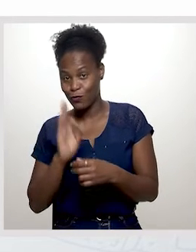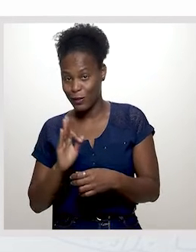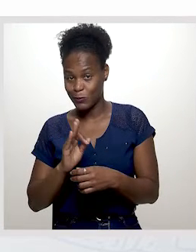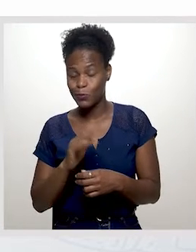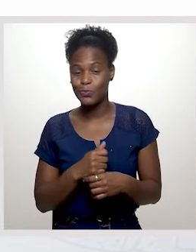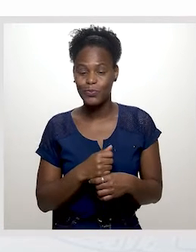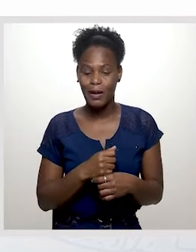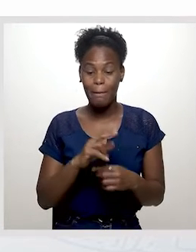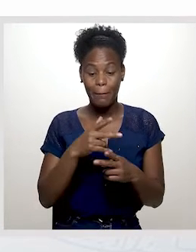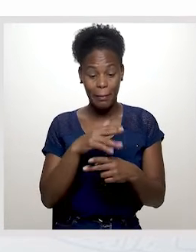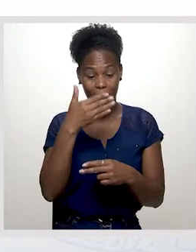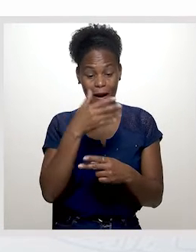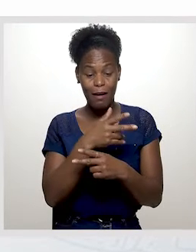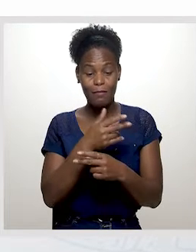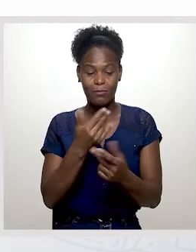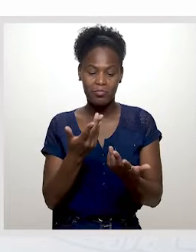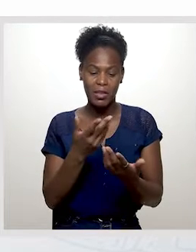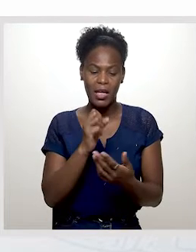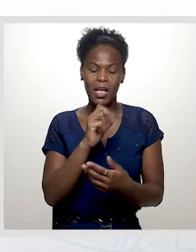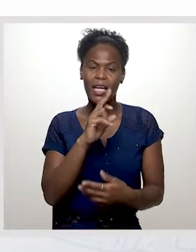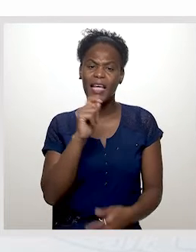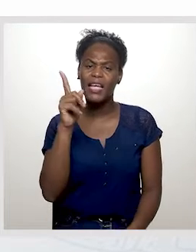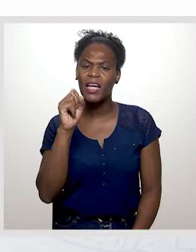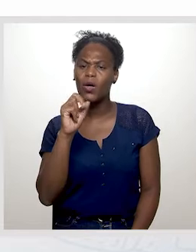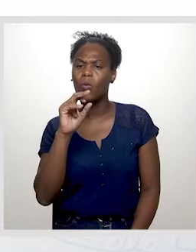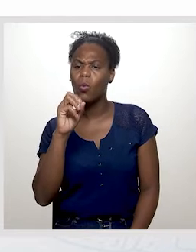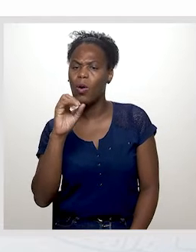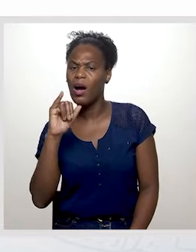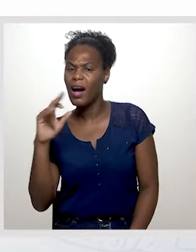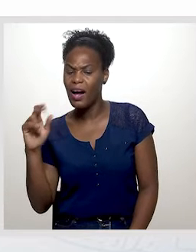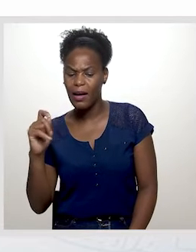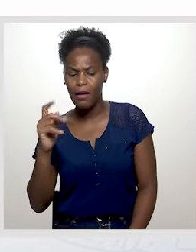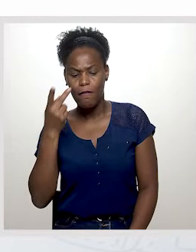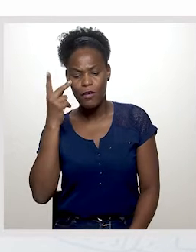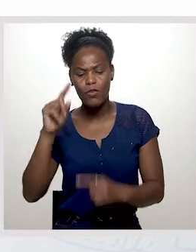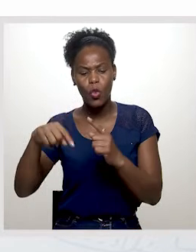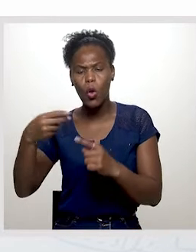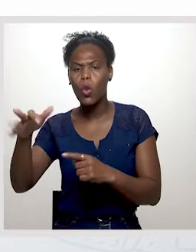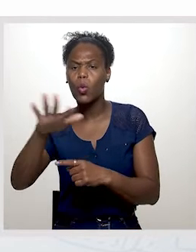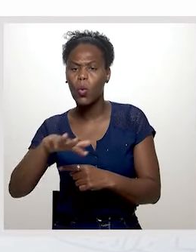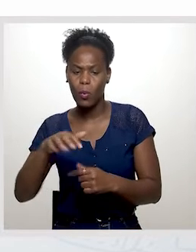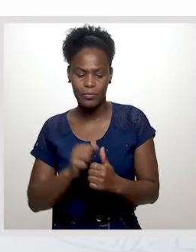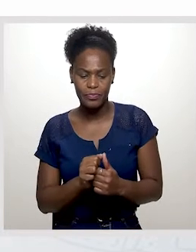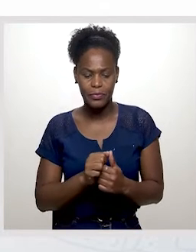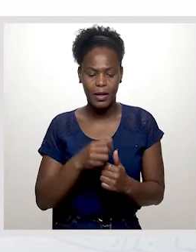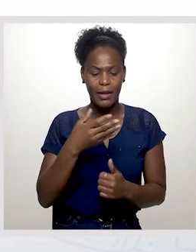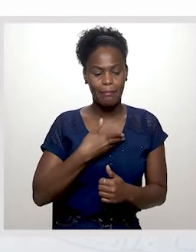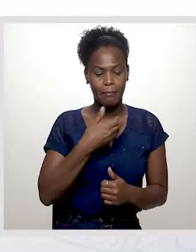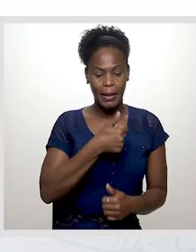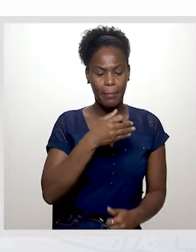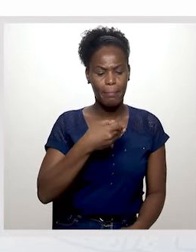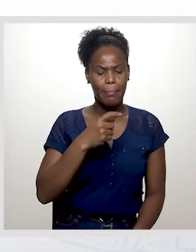affirmation. Grégoire habite dans un autre quartier. B. Pedro connaît ses